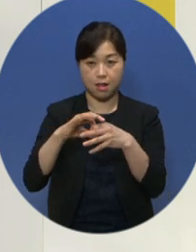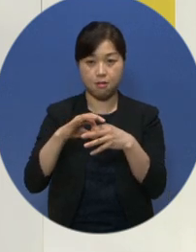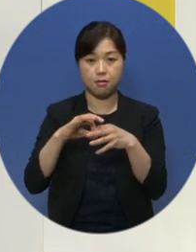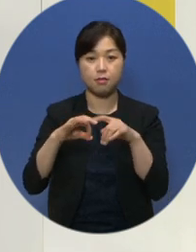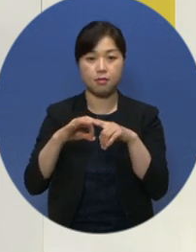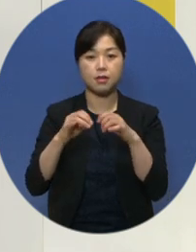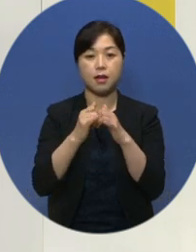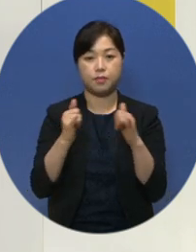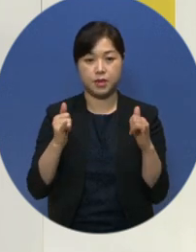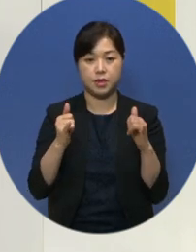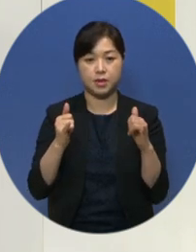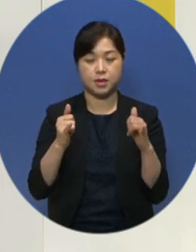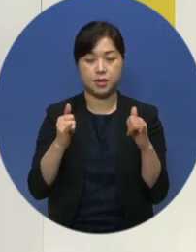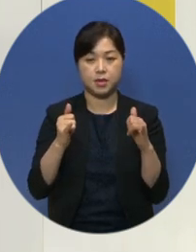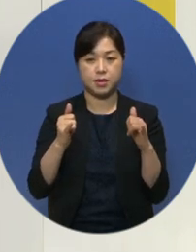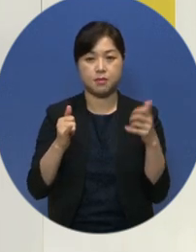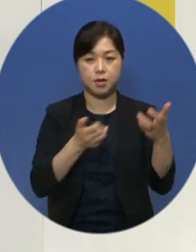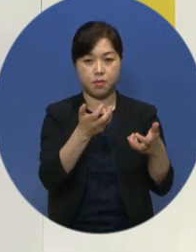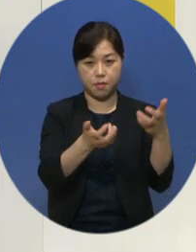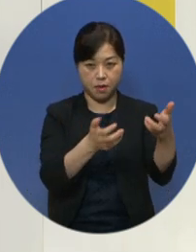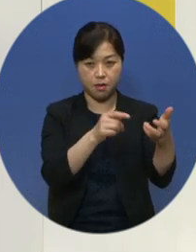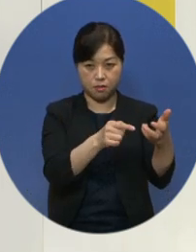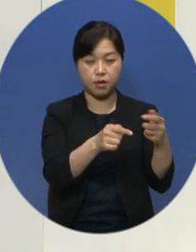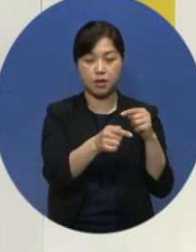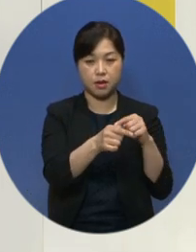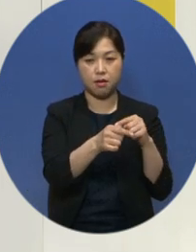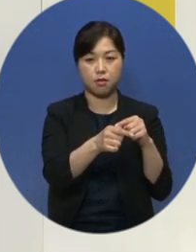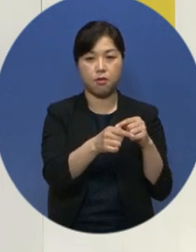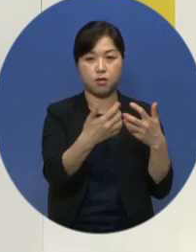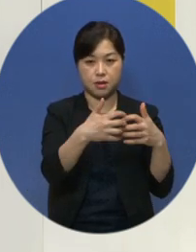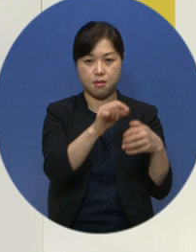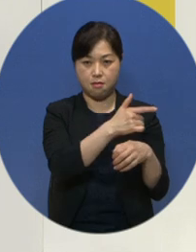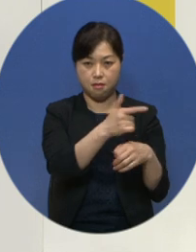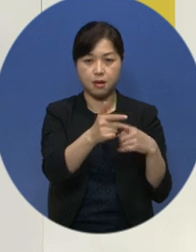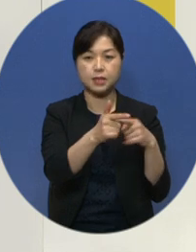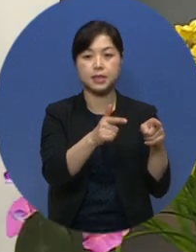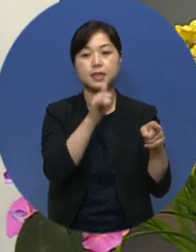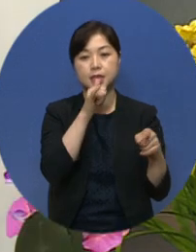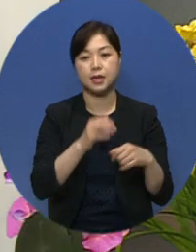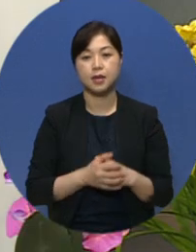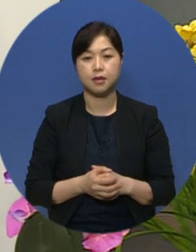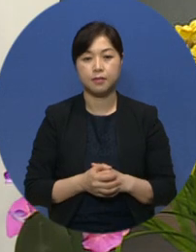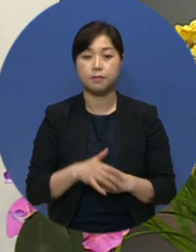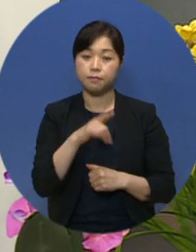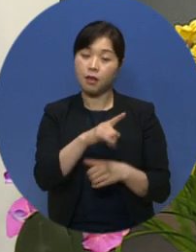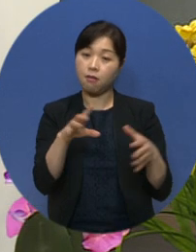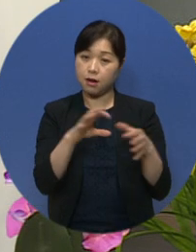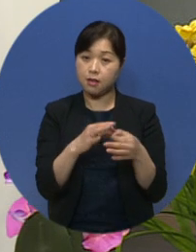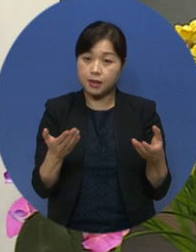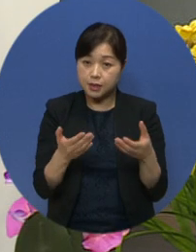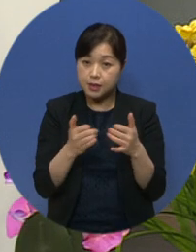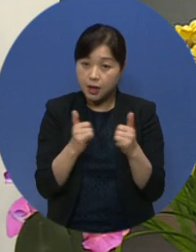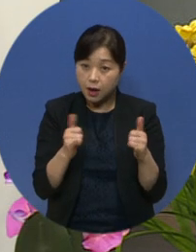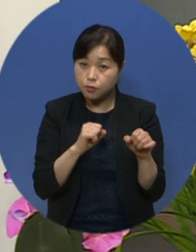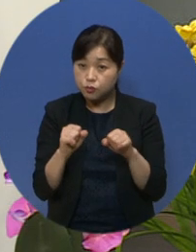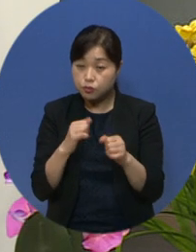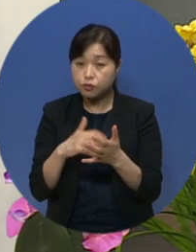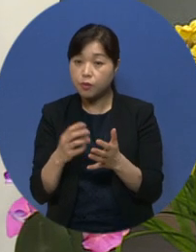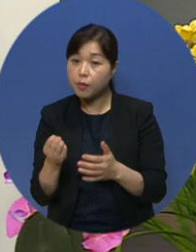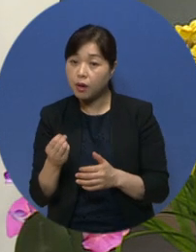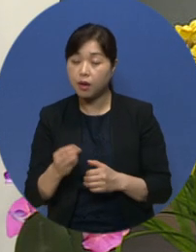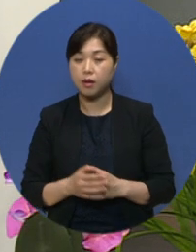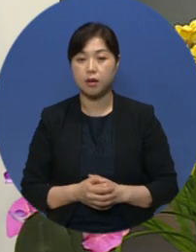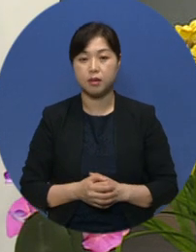이렇게 그 설치가 되어 있습니다 그러면 거기에서 총 사는 행정 요원은 몇 명이나 되었는데 거기 지금